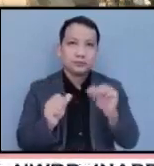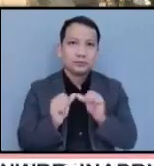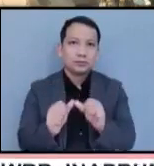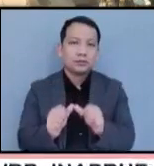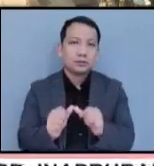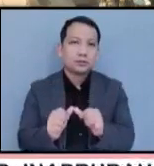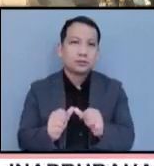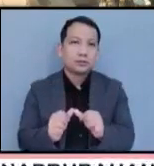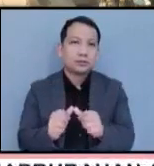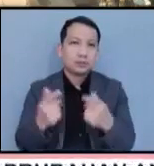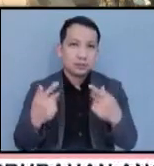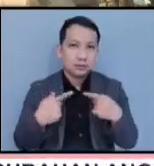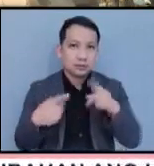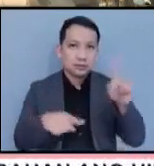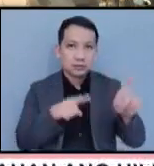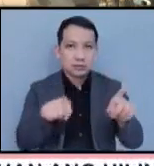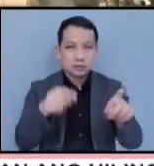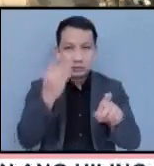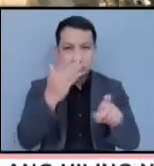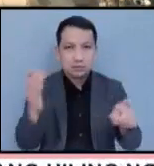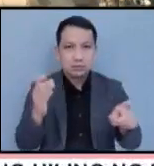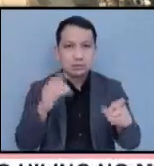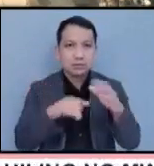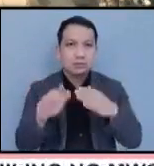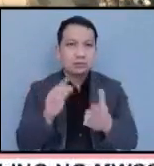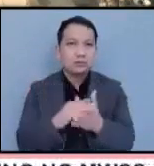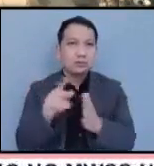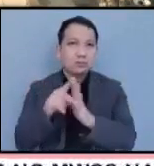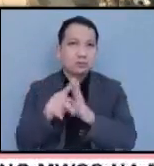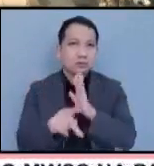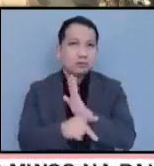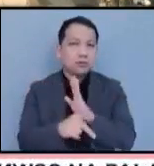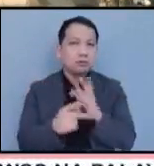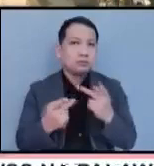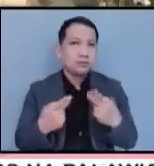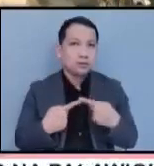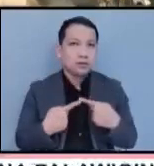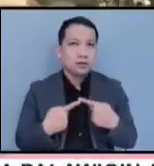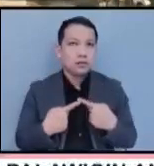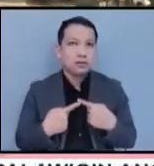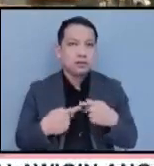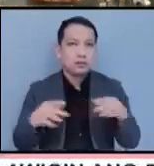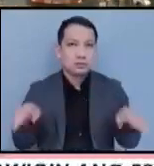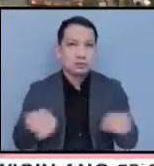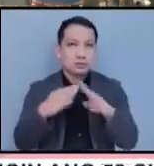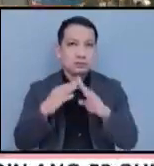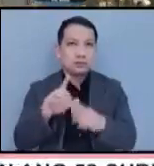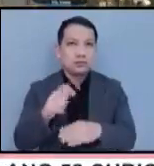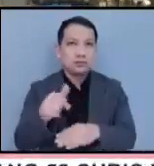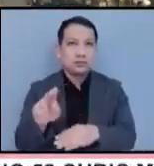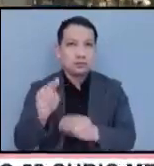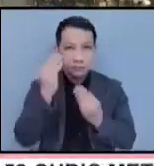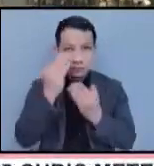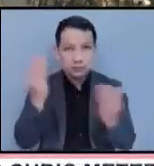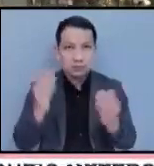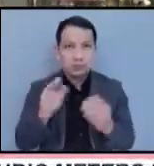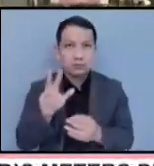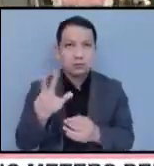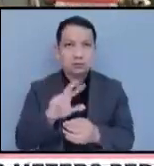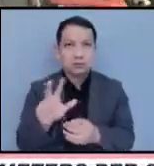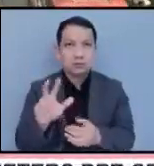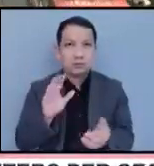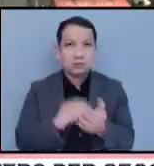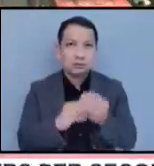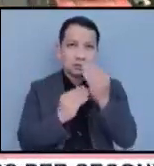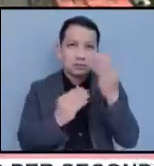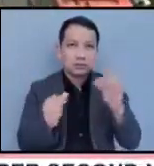tayong ganito mga evacuation protocols in place. Ayon sa Albay LGU, aabot sa mahigit 33,000 ng mga individual